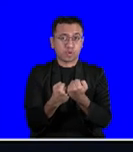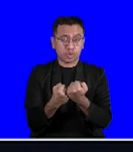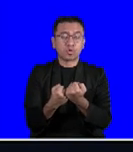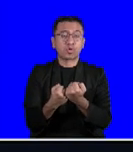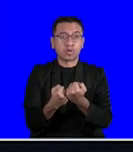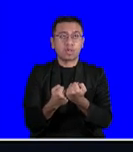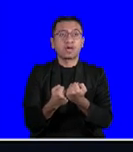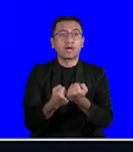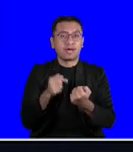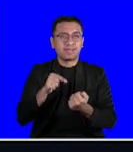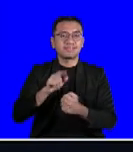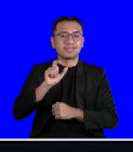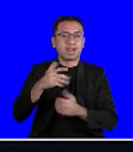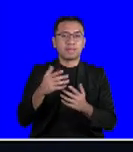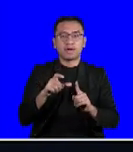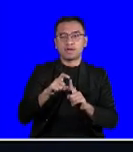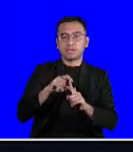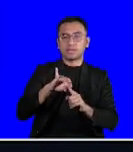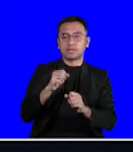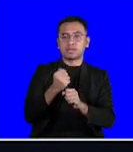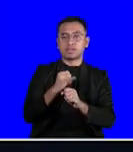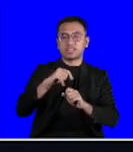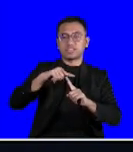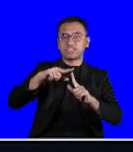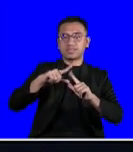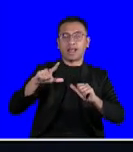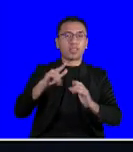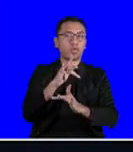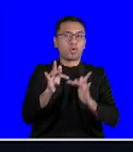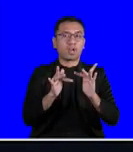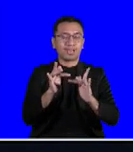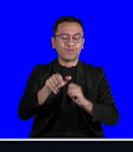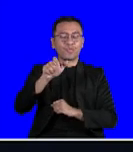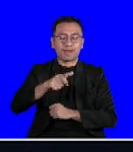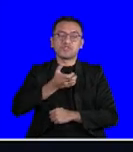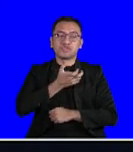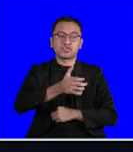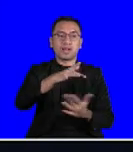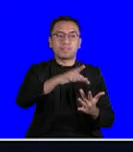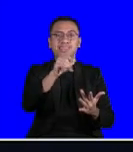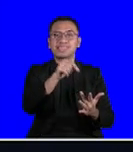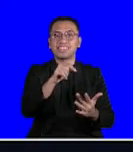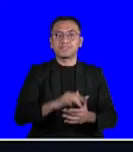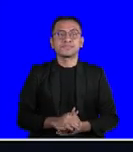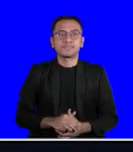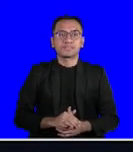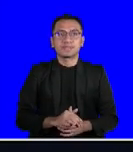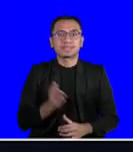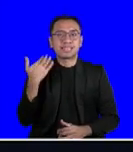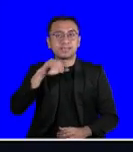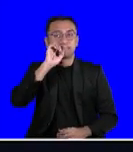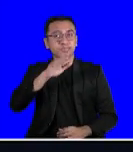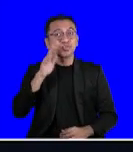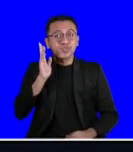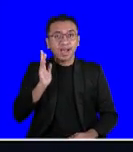yang dilaksanakan secara digital juga akan semakin diminati. Nah, karena seperti yang saya terangkan tadi